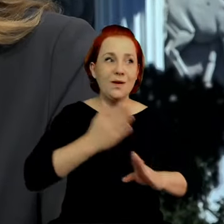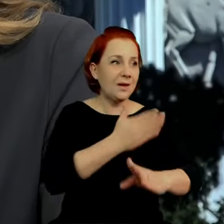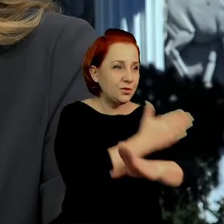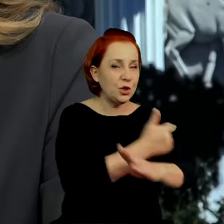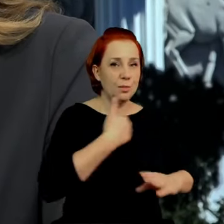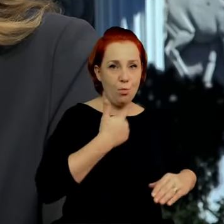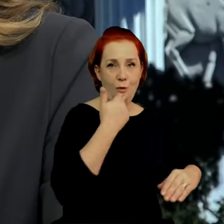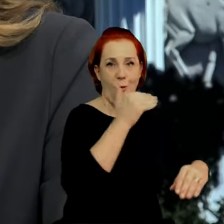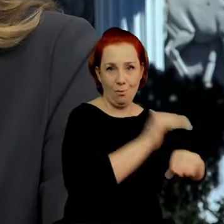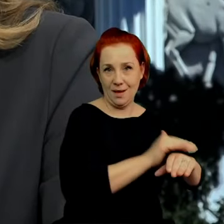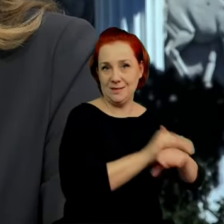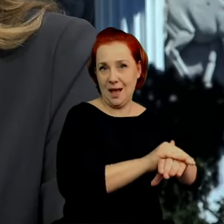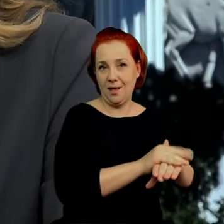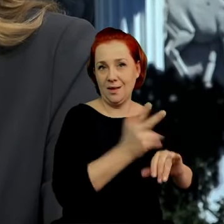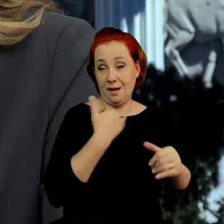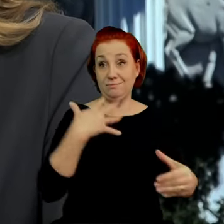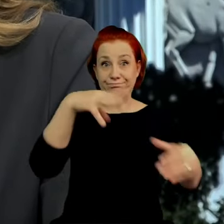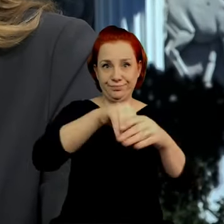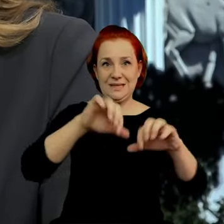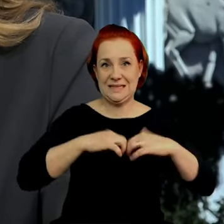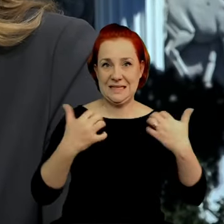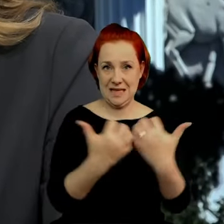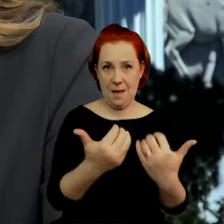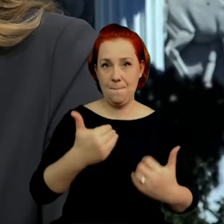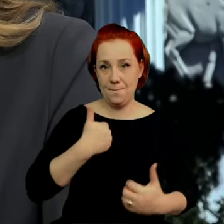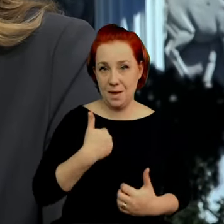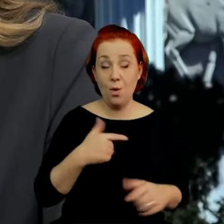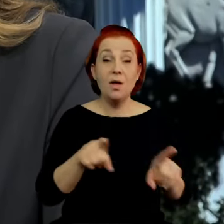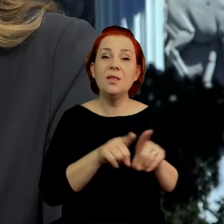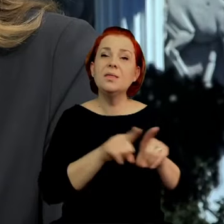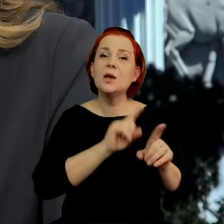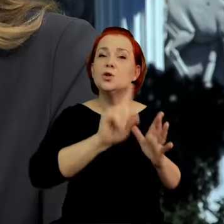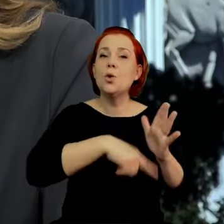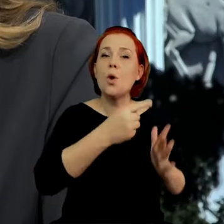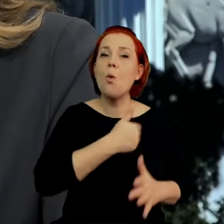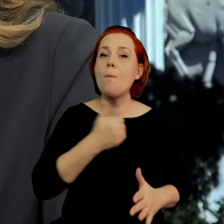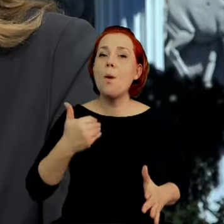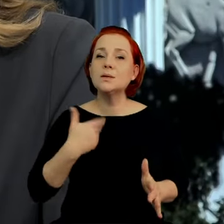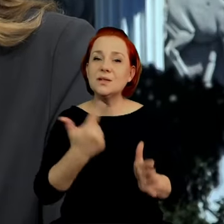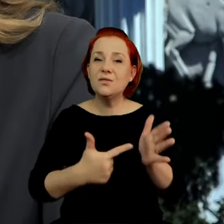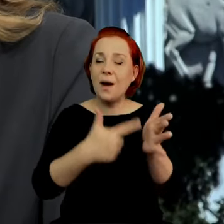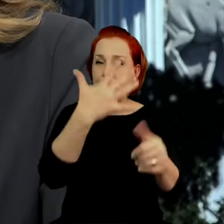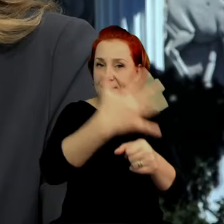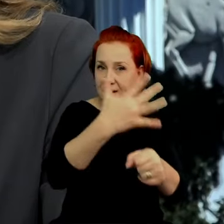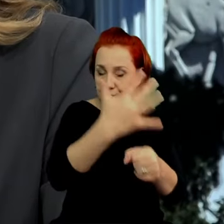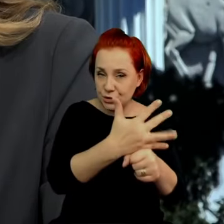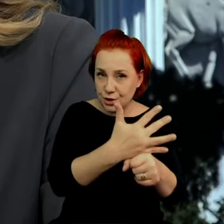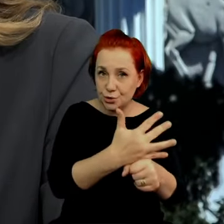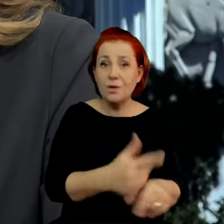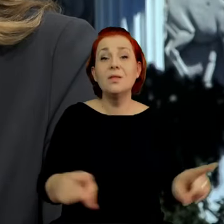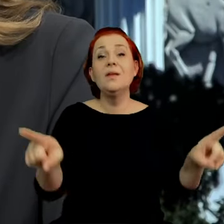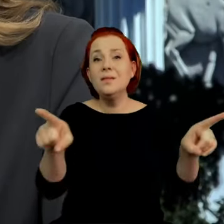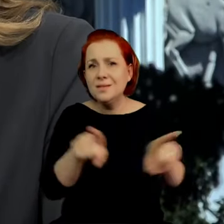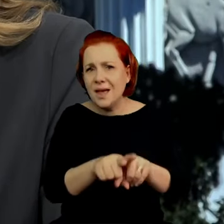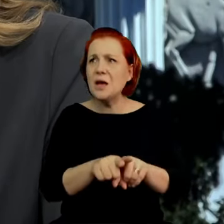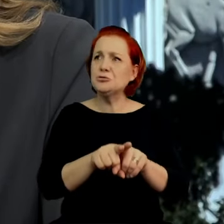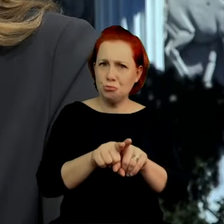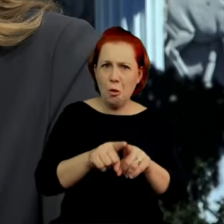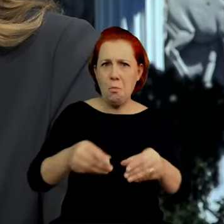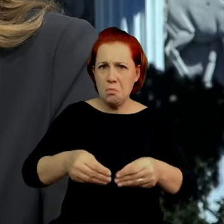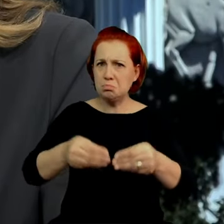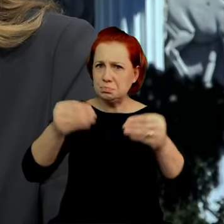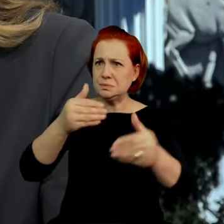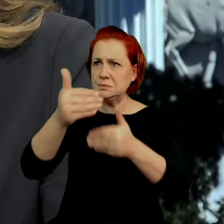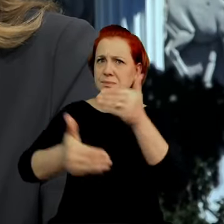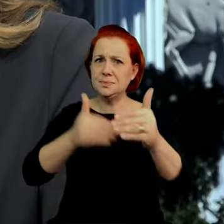wszystkim, kiedy szłam do Sejmu. Zresztą koło Polski 2050 również raczej w sposób progresywny w Sejmie